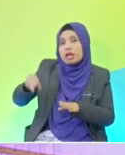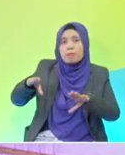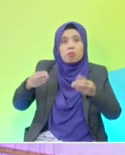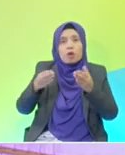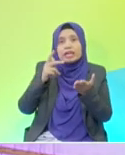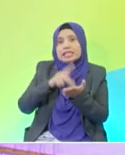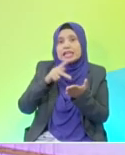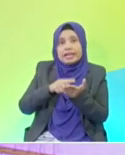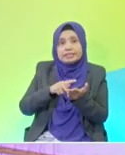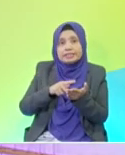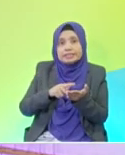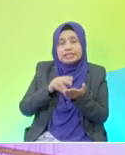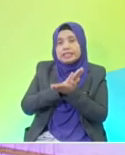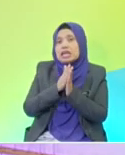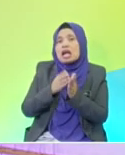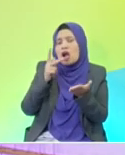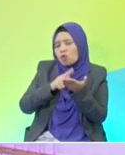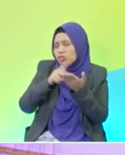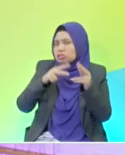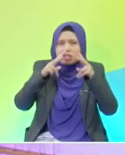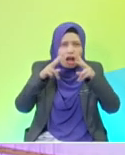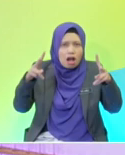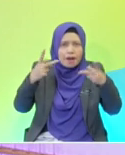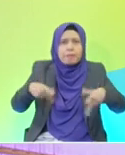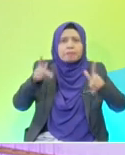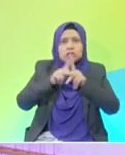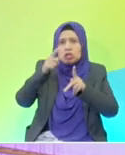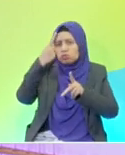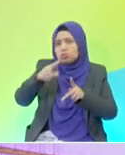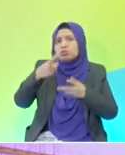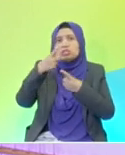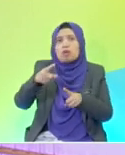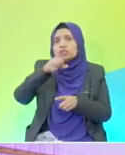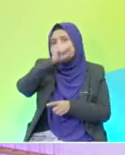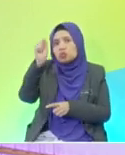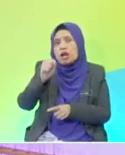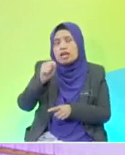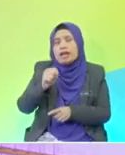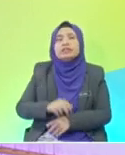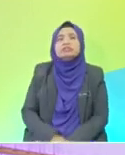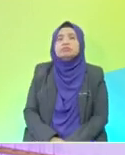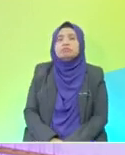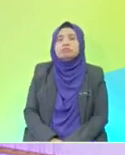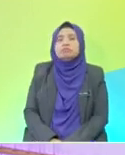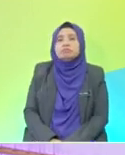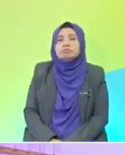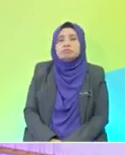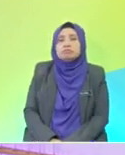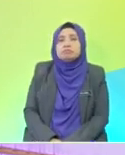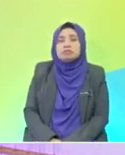itu adalah penting untuk calon-calon untuk menjawab soal-soal alam berbentuk pengkiraan seterusnya